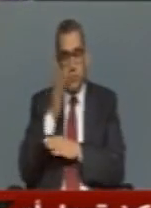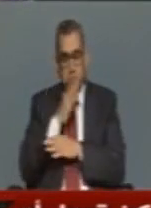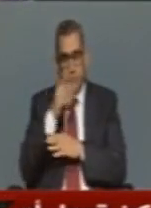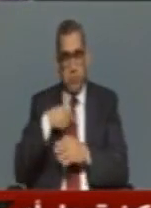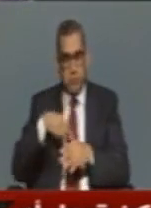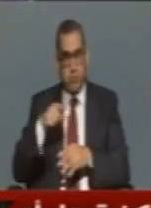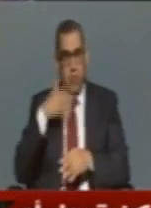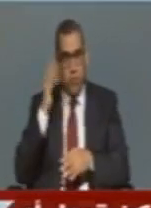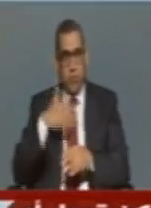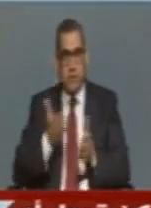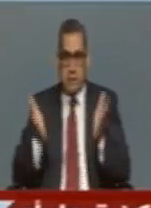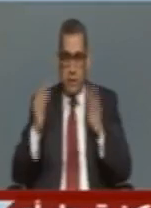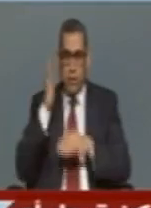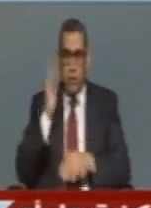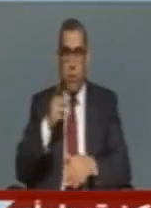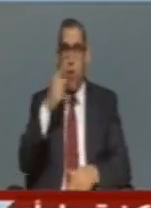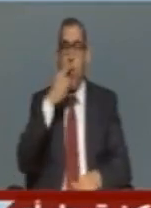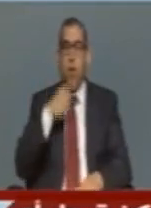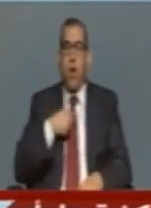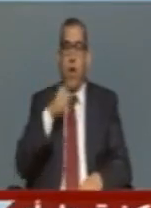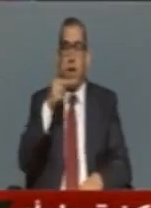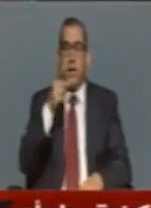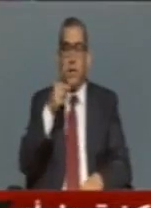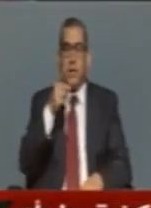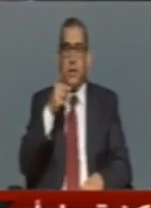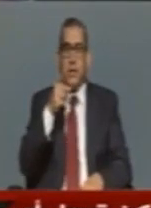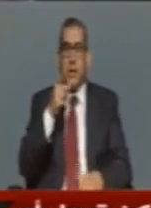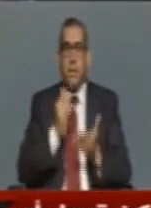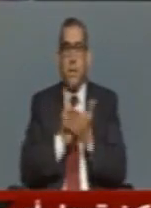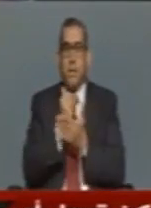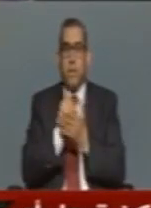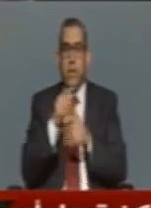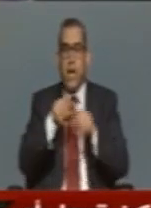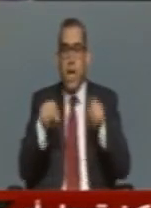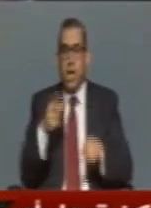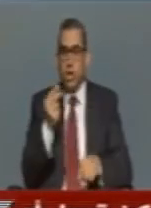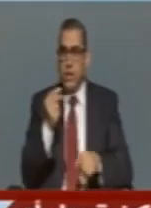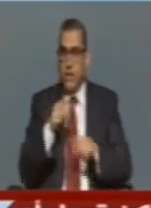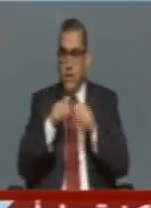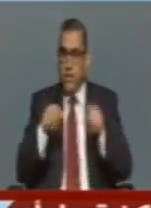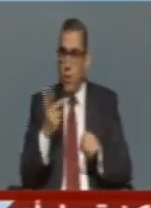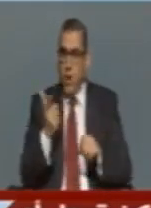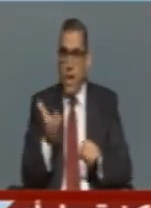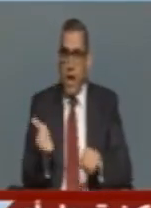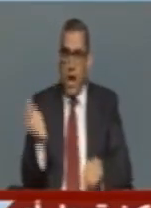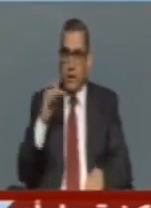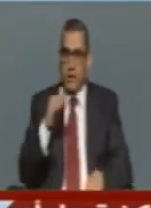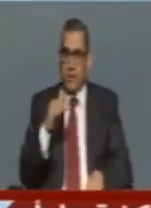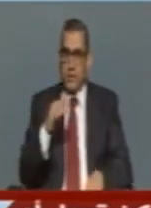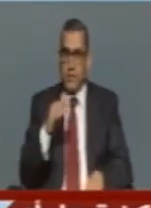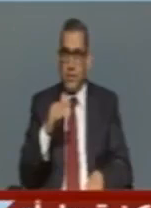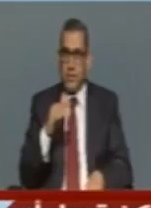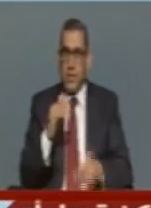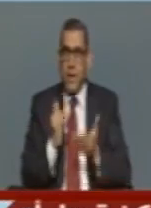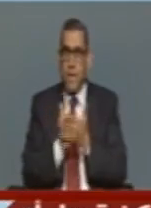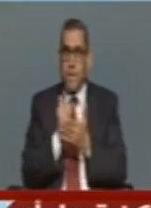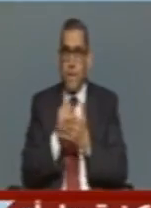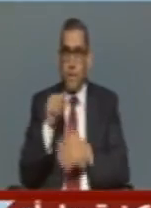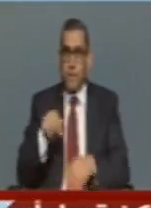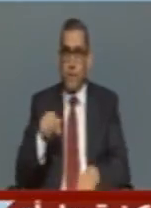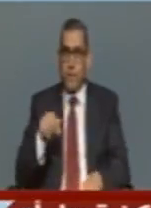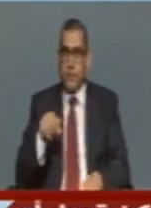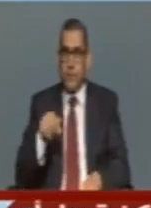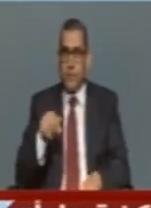ماشي. قول لي النهارده المدرسه 20 فصل ولا اكتر من كده؟ المدرسة 30